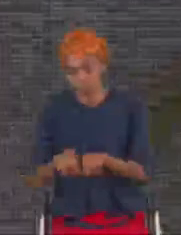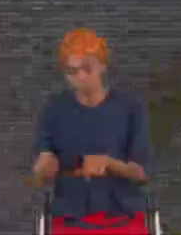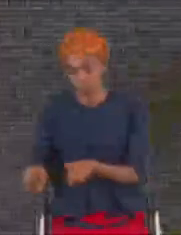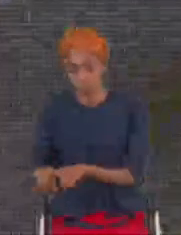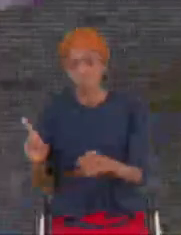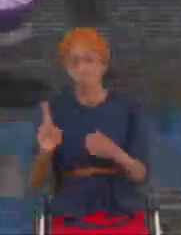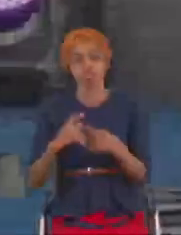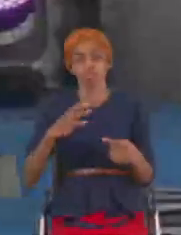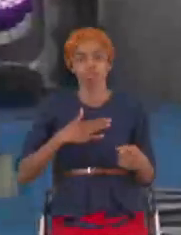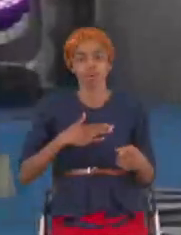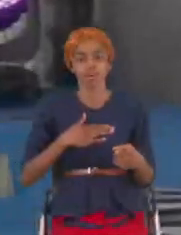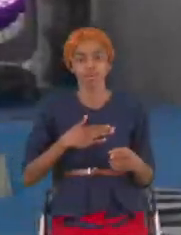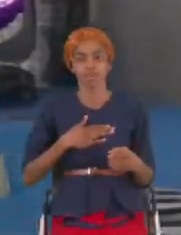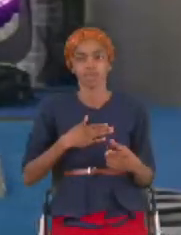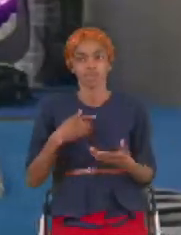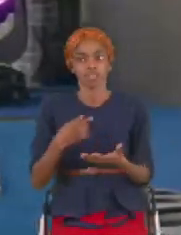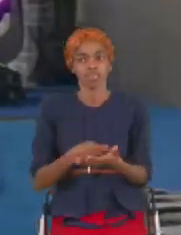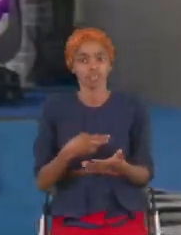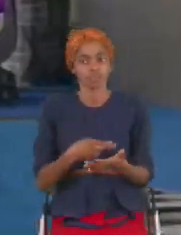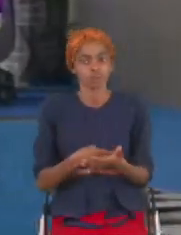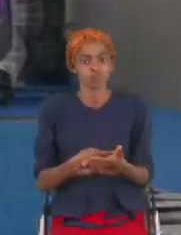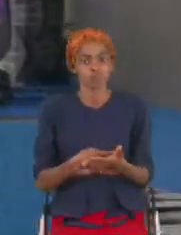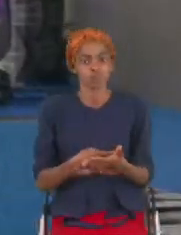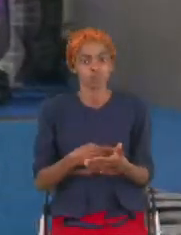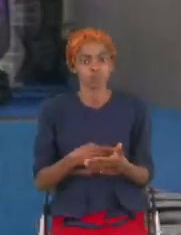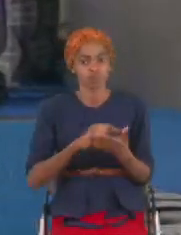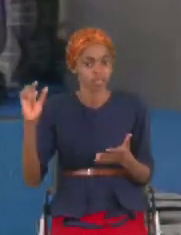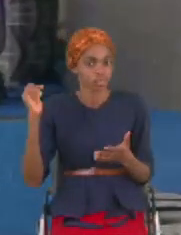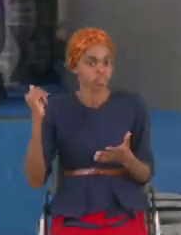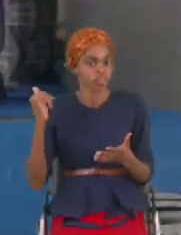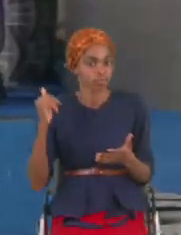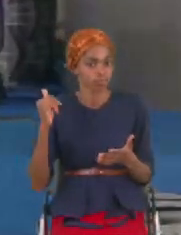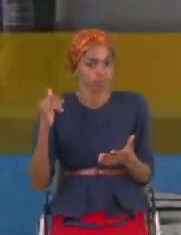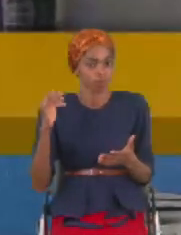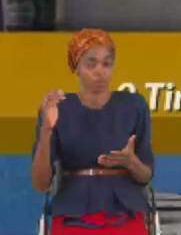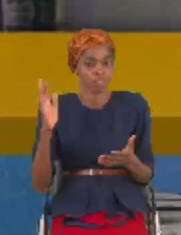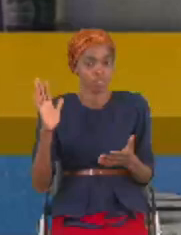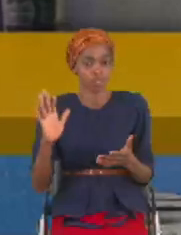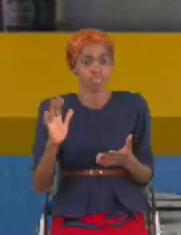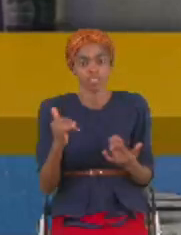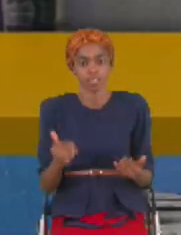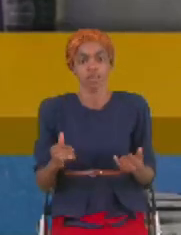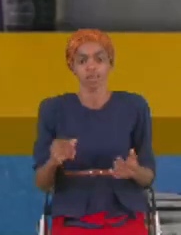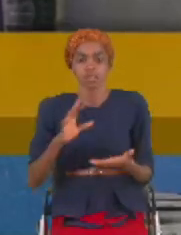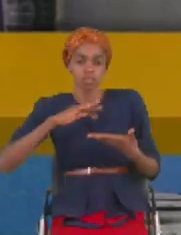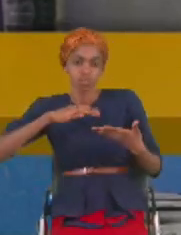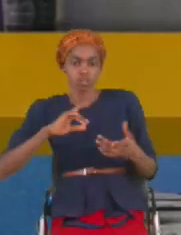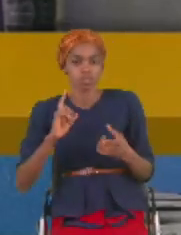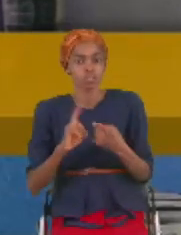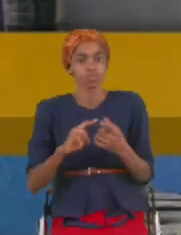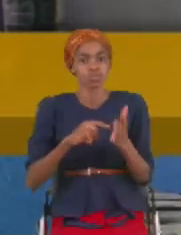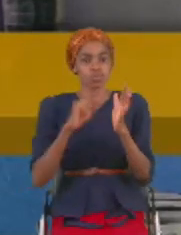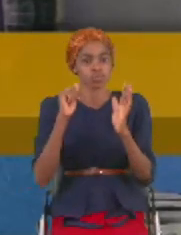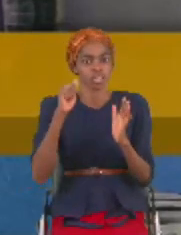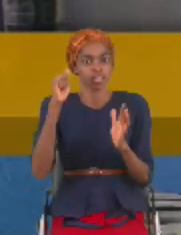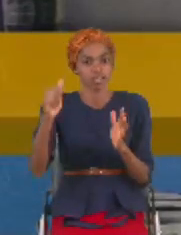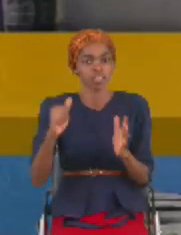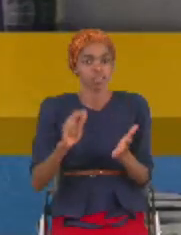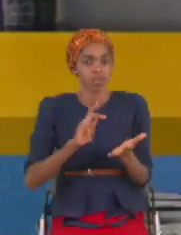merci 15 maintenant fosses toi de te présenter de vos yeux comme un homme